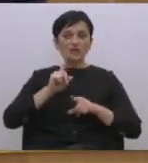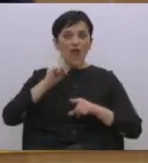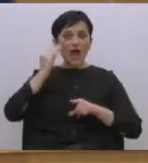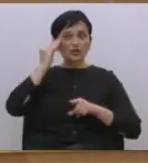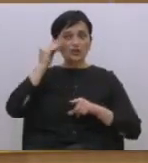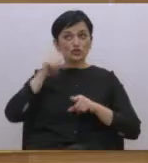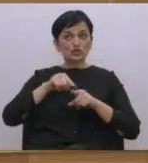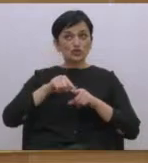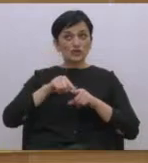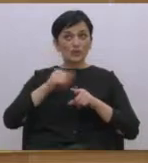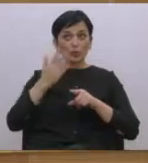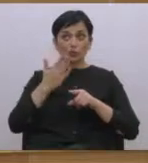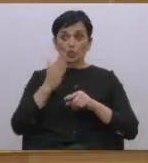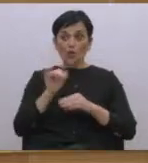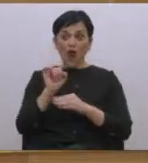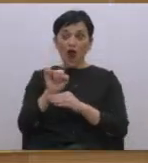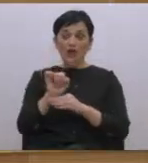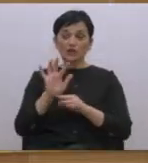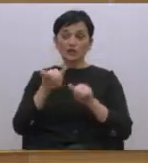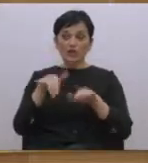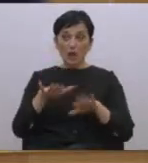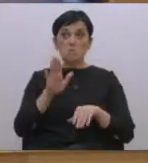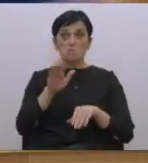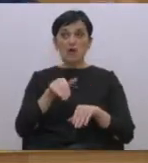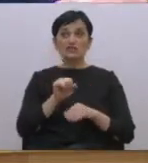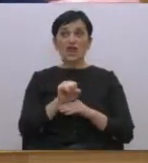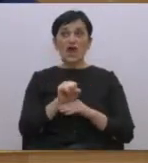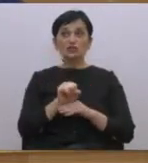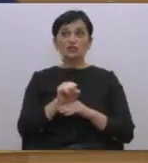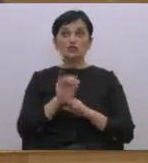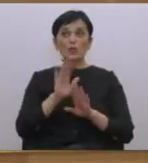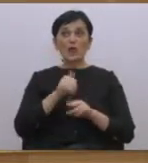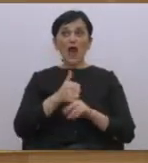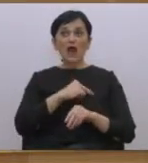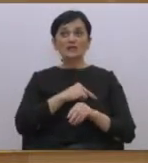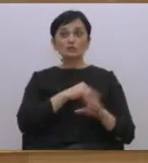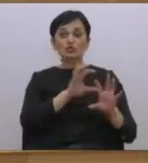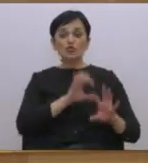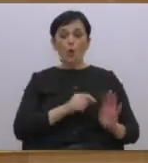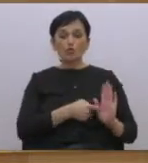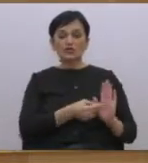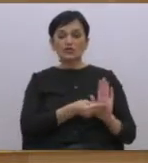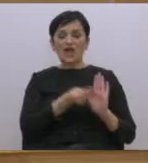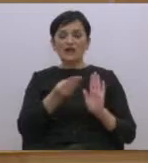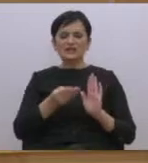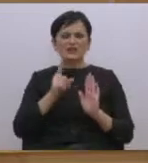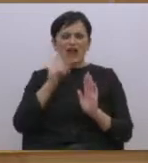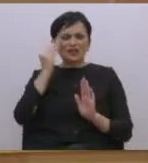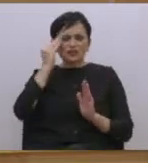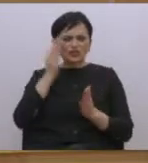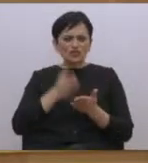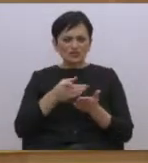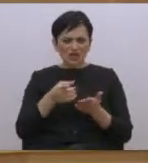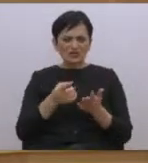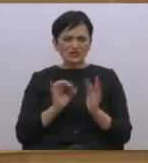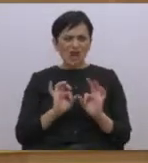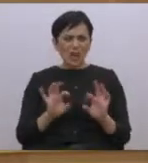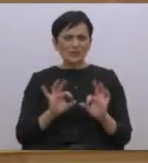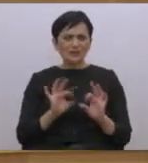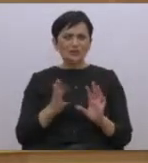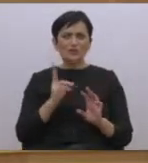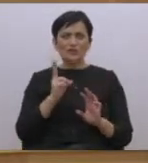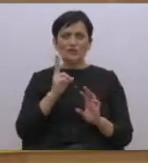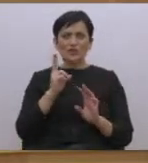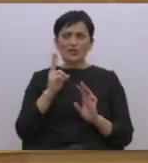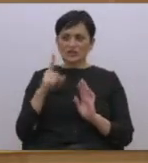რომ არაჩერებს გადაწყვეტებას მაგრამ მაინც აჩერებს უკვე ადმინისტრაციული კოდექსით ამას რა შინაარსი ამიხსენით უბრალოდ აი ვიღაცა რომ